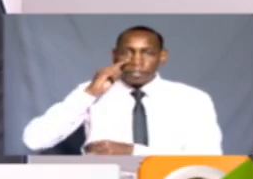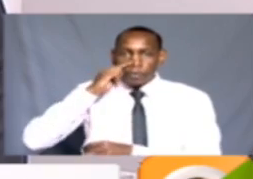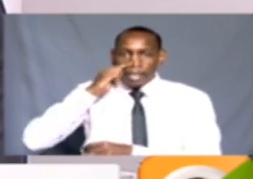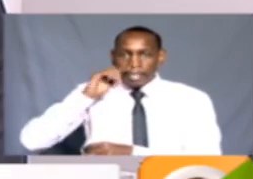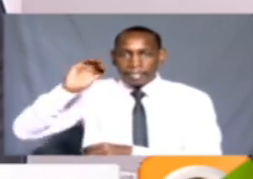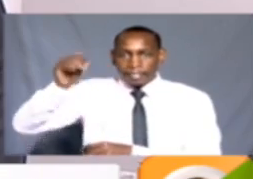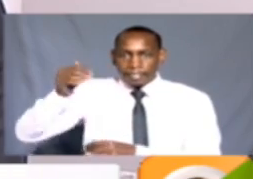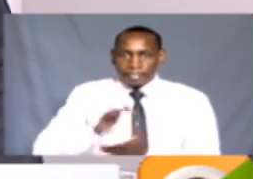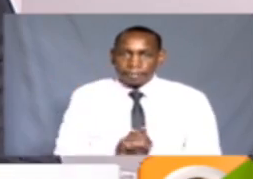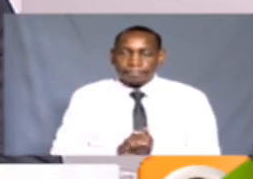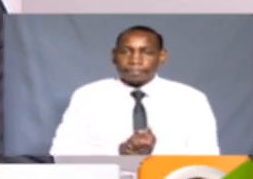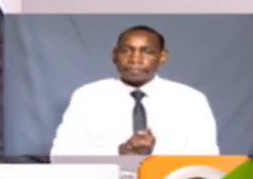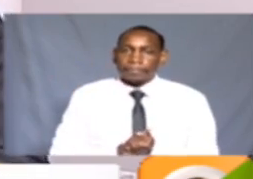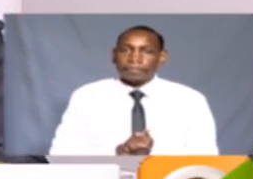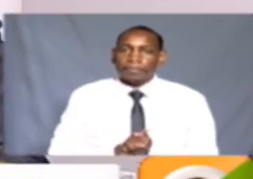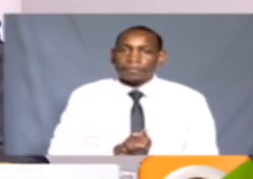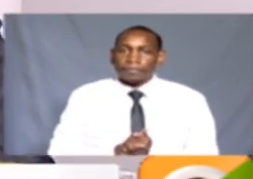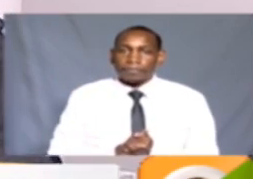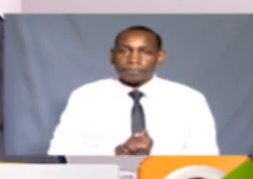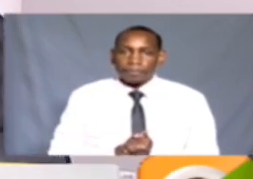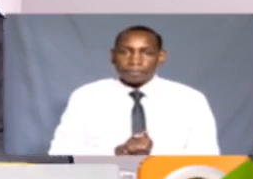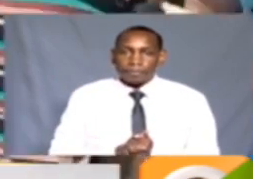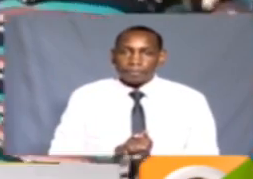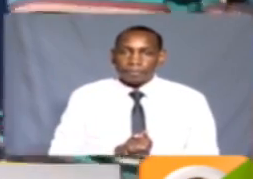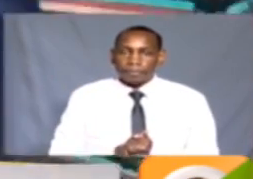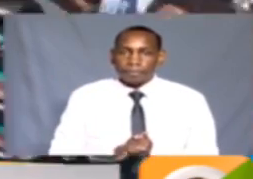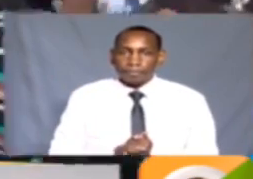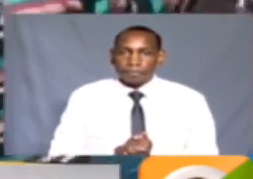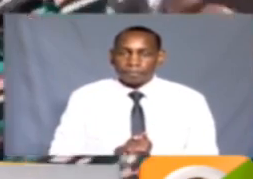Sudan. Steven Leto na maelezo zaidi.